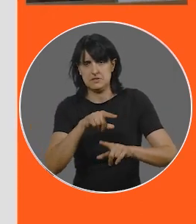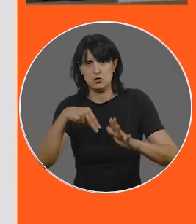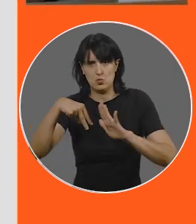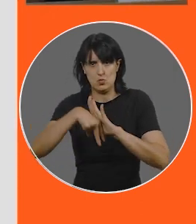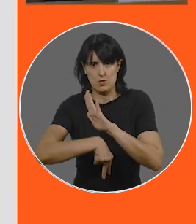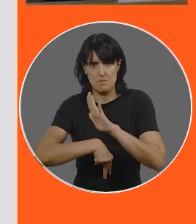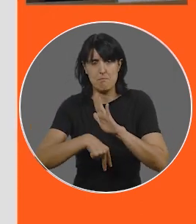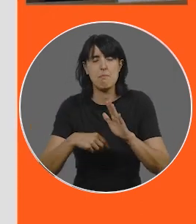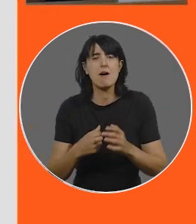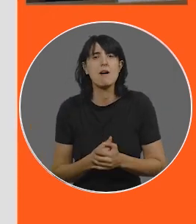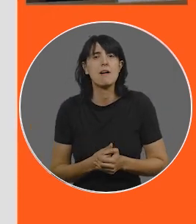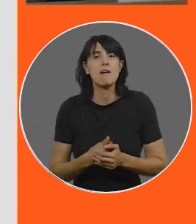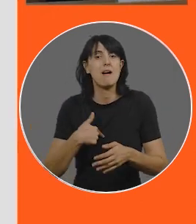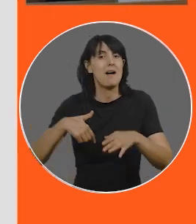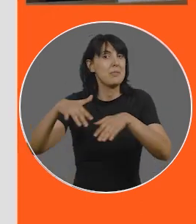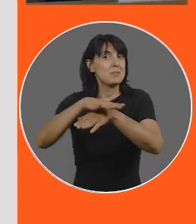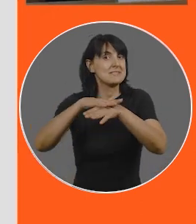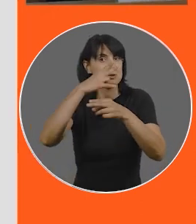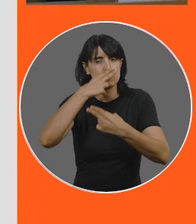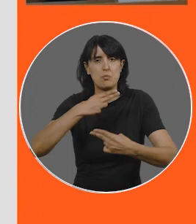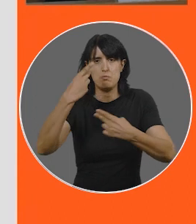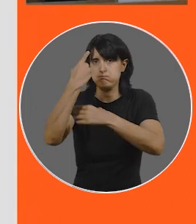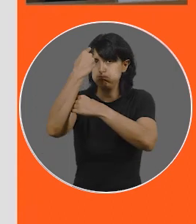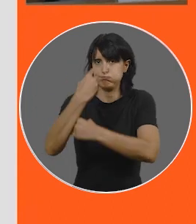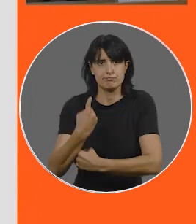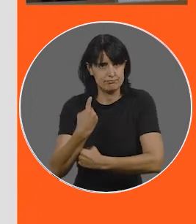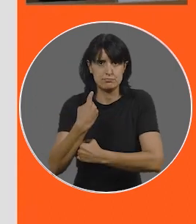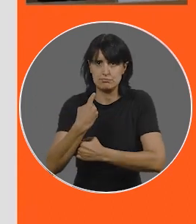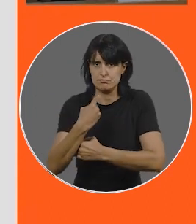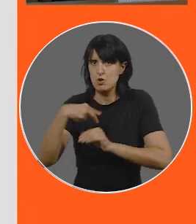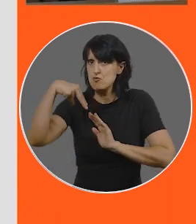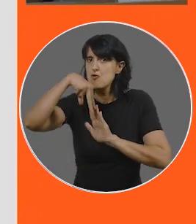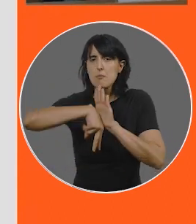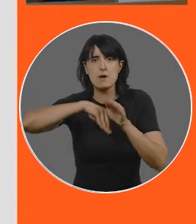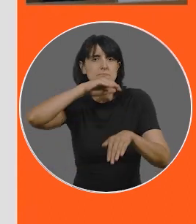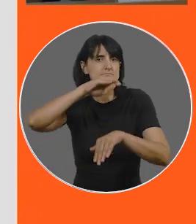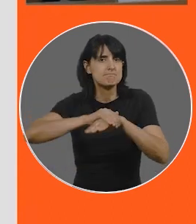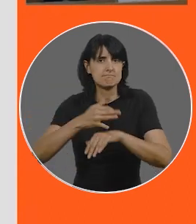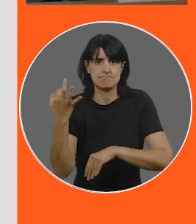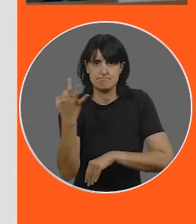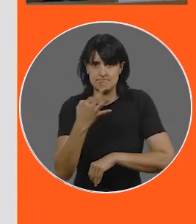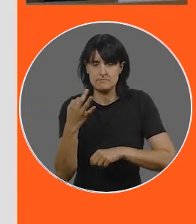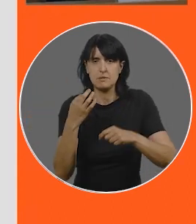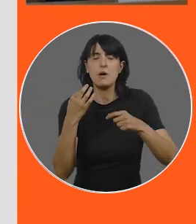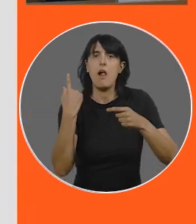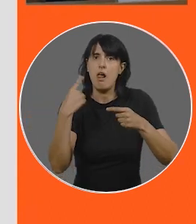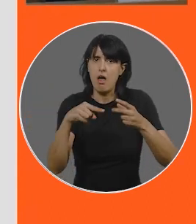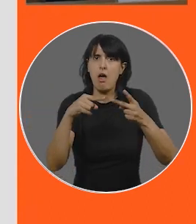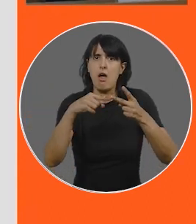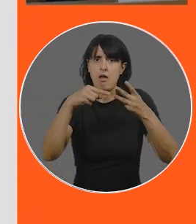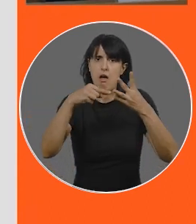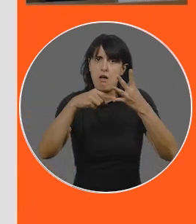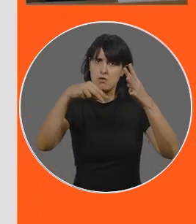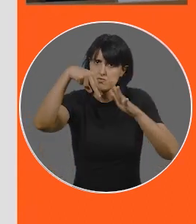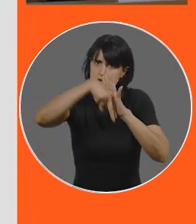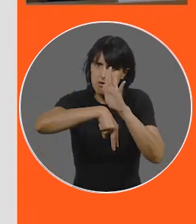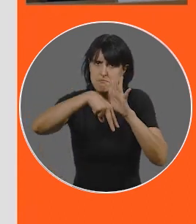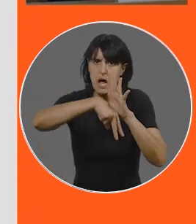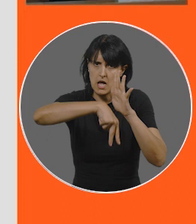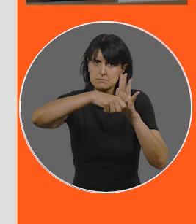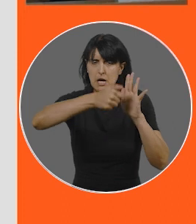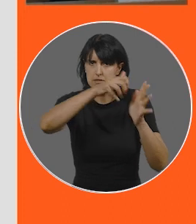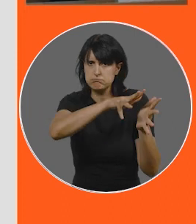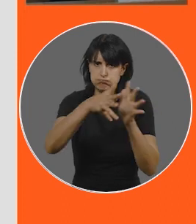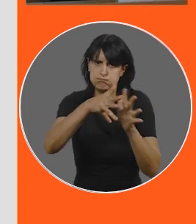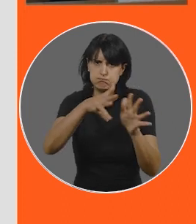aquesta, que ens aplica especialment a les administracions públiques, aquesta és la nostra, però n'hi ha més, ara ha sortit l'Accessibility Act, que